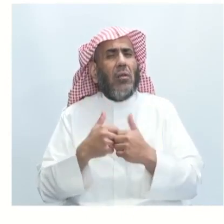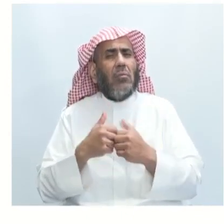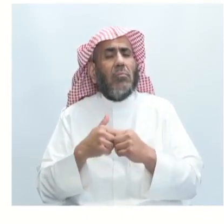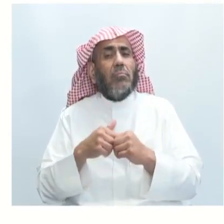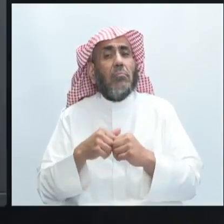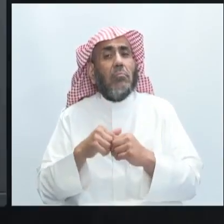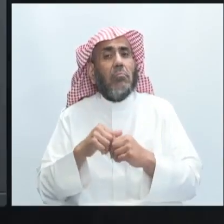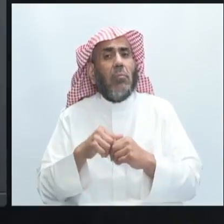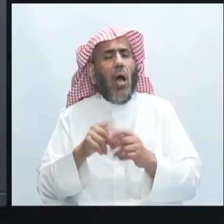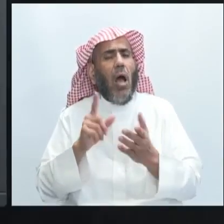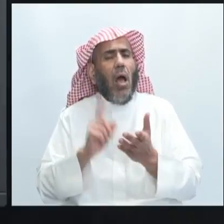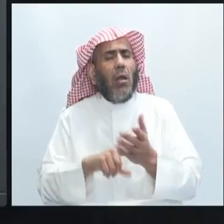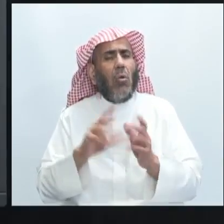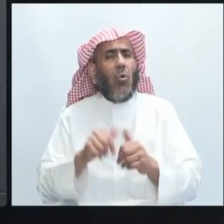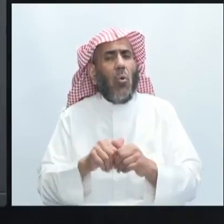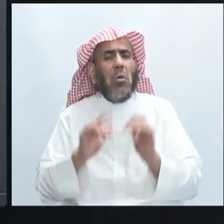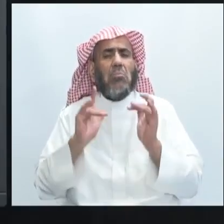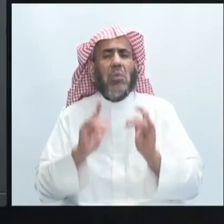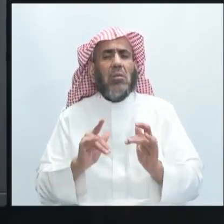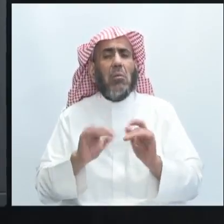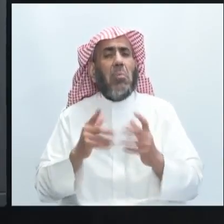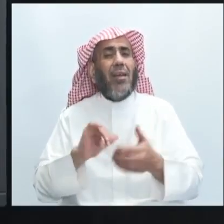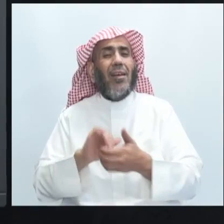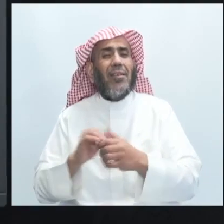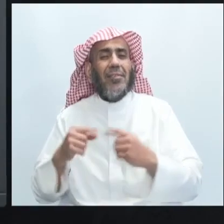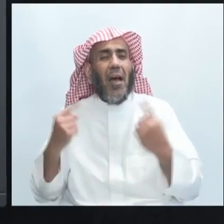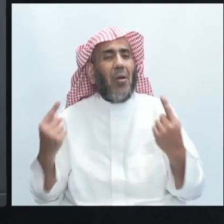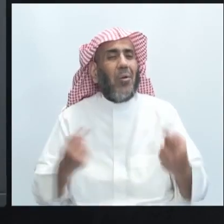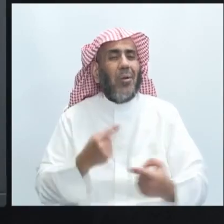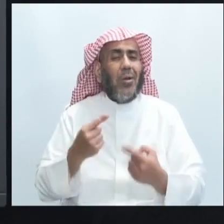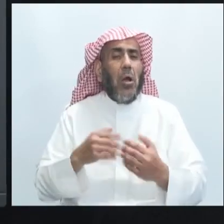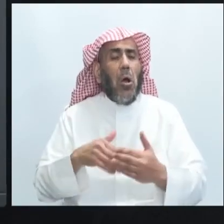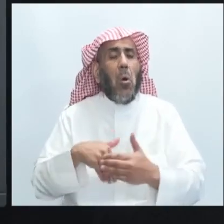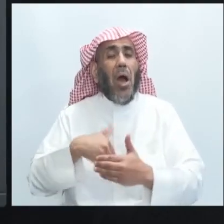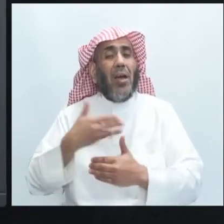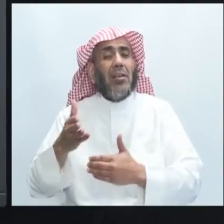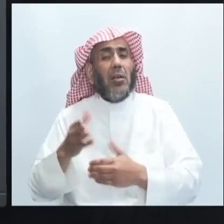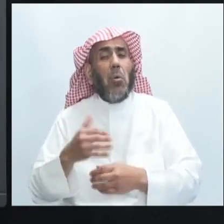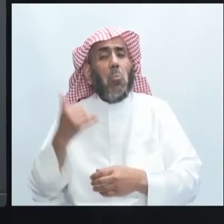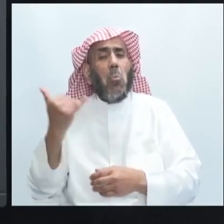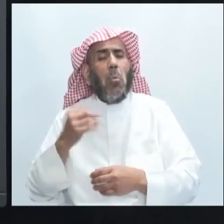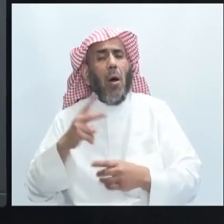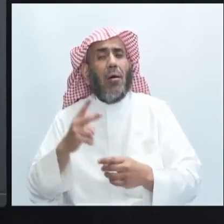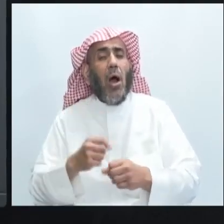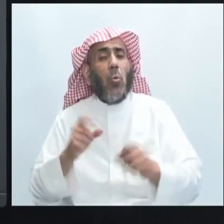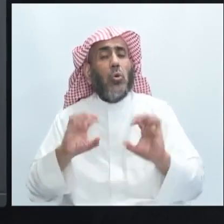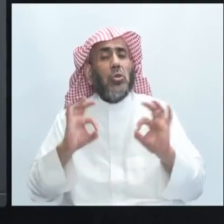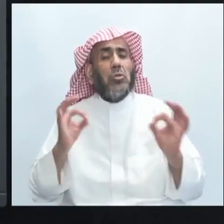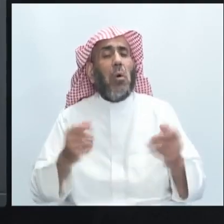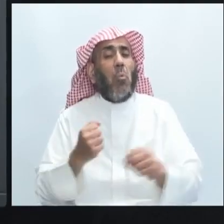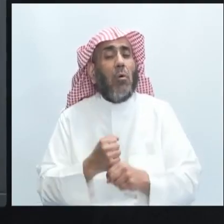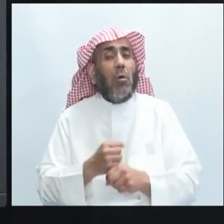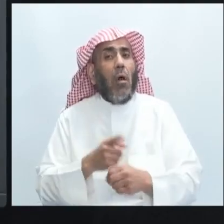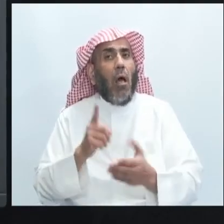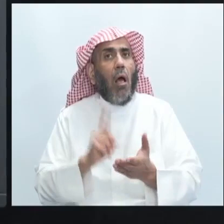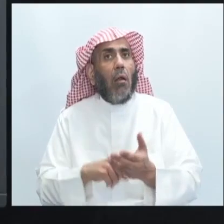الطلاب ان ونحن جالسين بين اصدقائنا او خارجين الى مهمه معينه او الى اجتماع معين